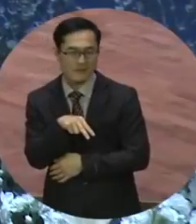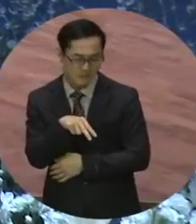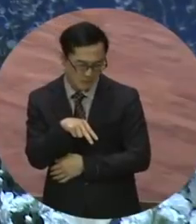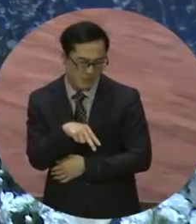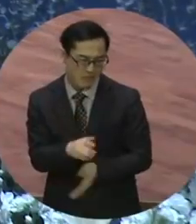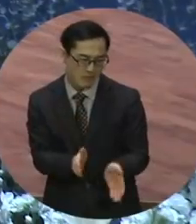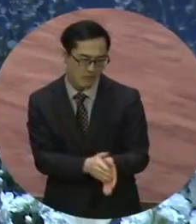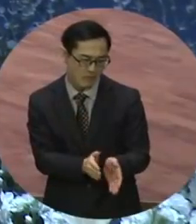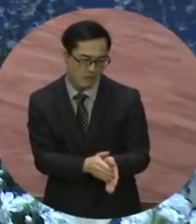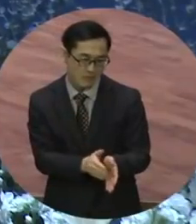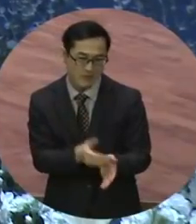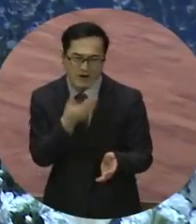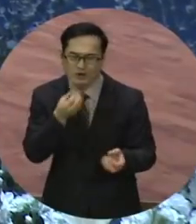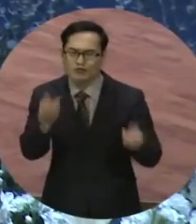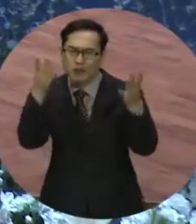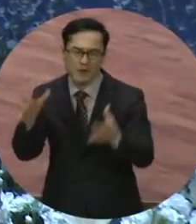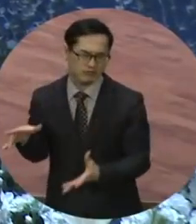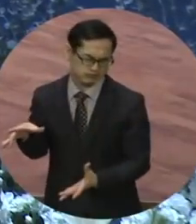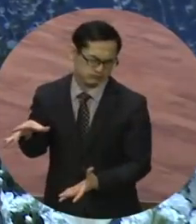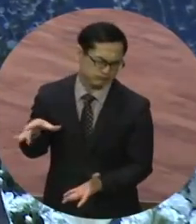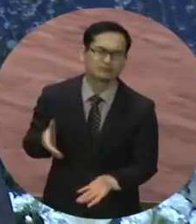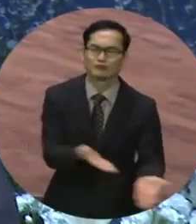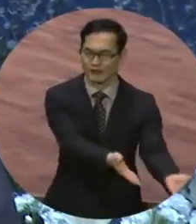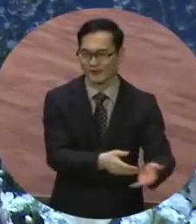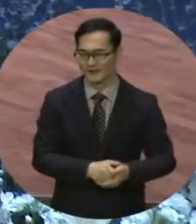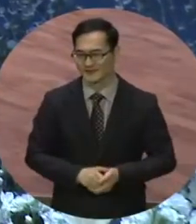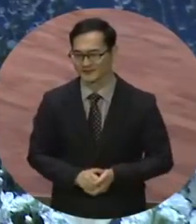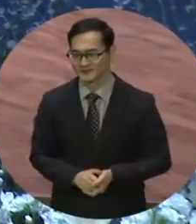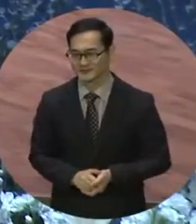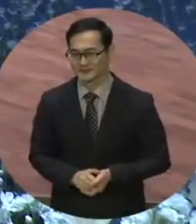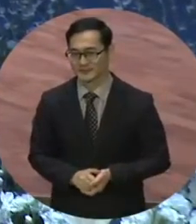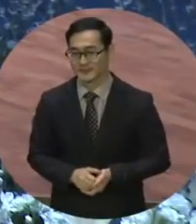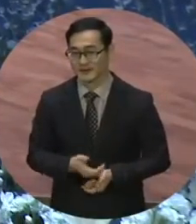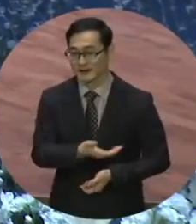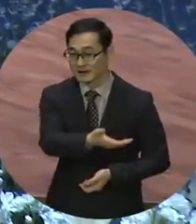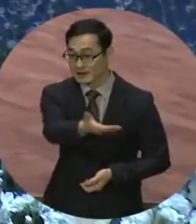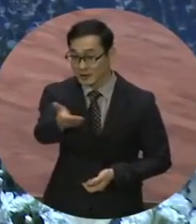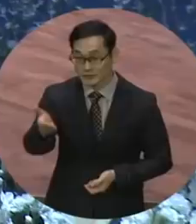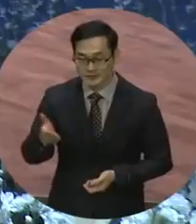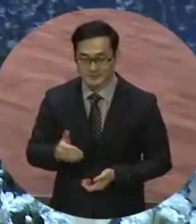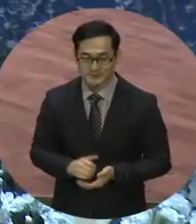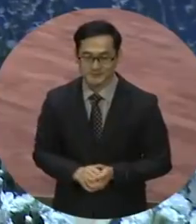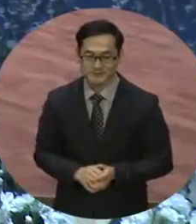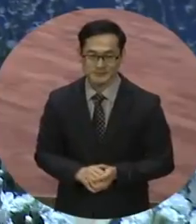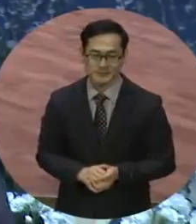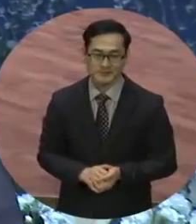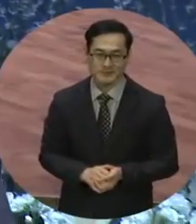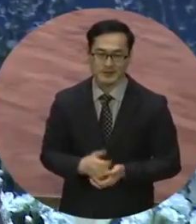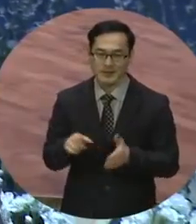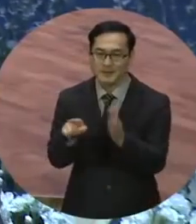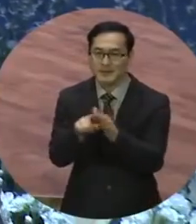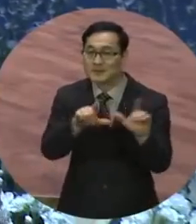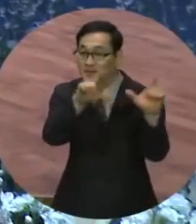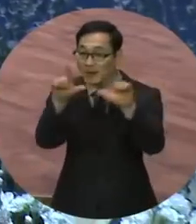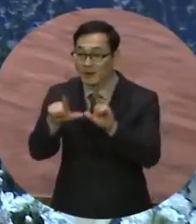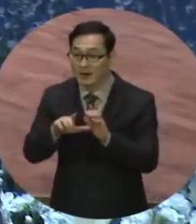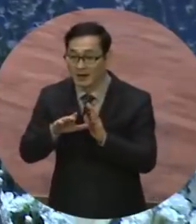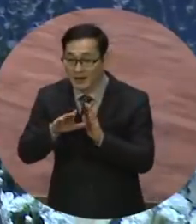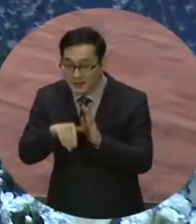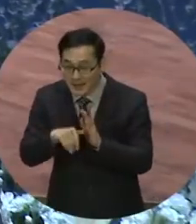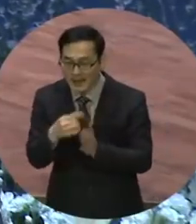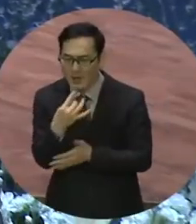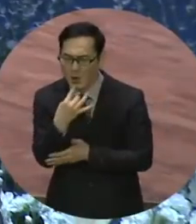쏟아부어 주신다. 이런 것이 여러분이요, 제가 늘 말씀드리잖아요. 신앙생활하는 중에서 뭐